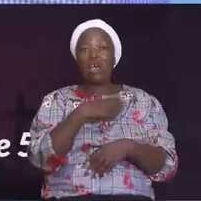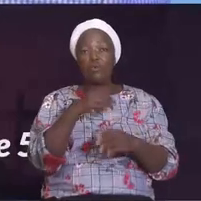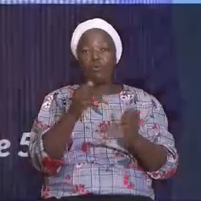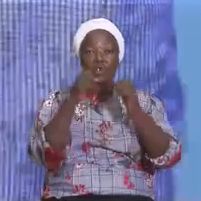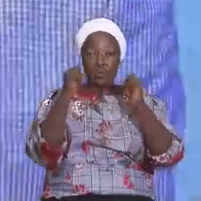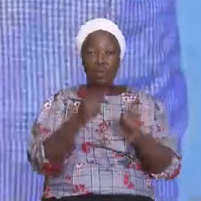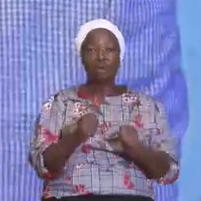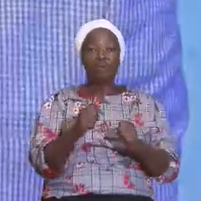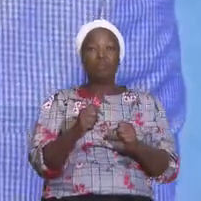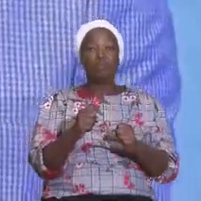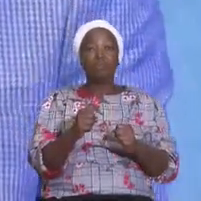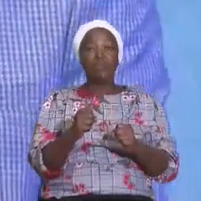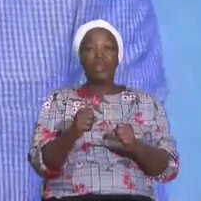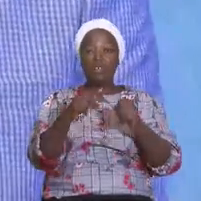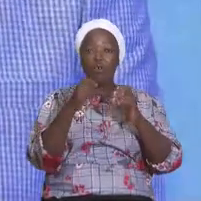l'a oint